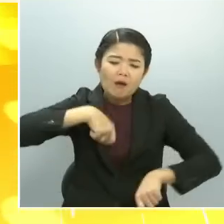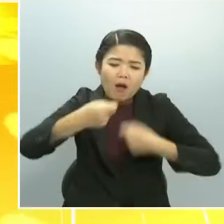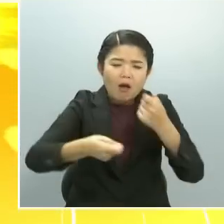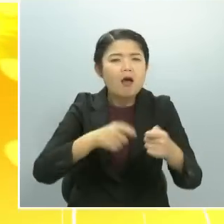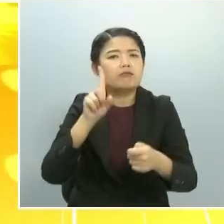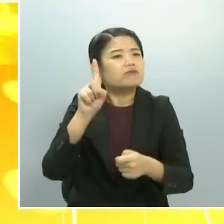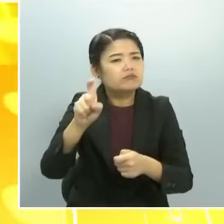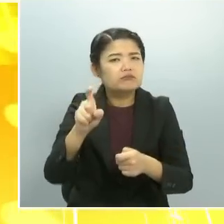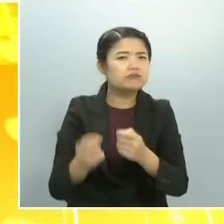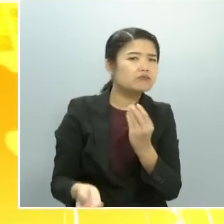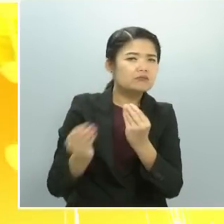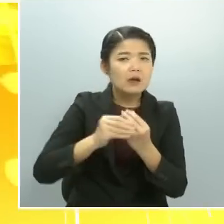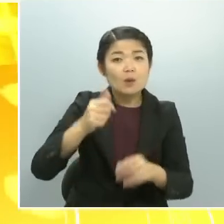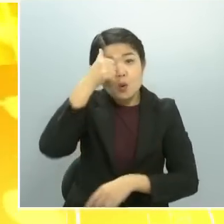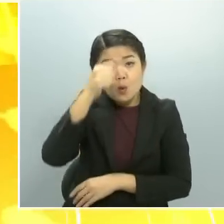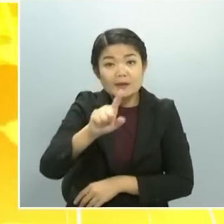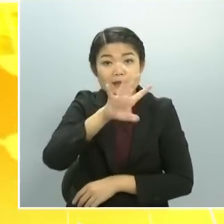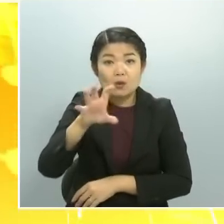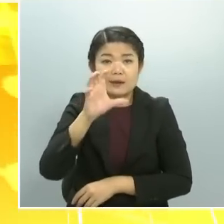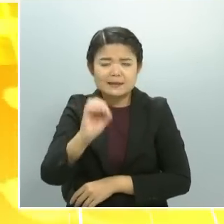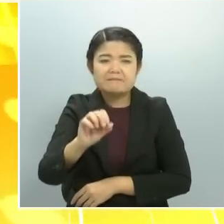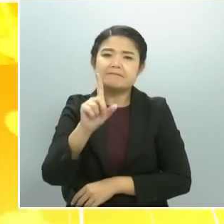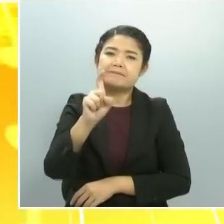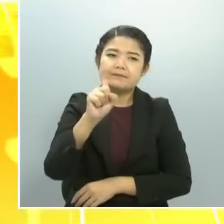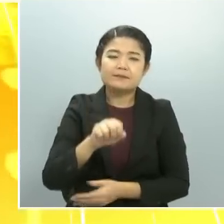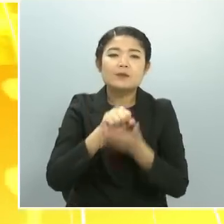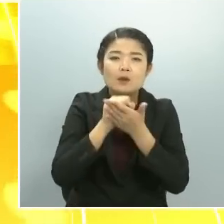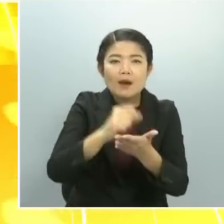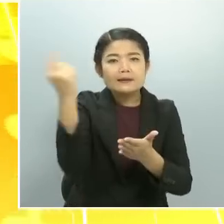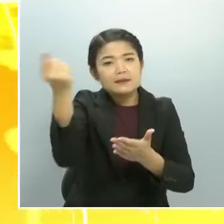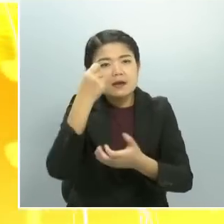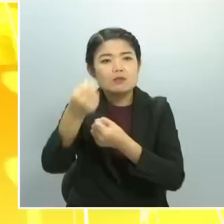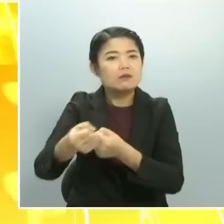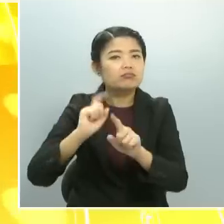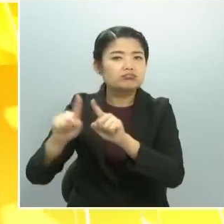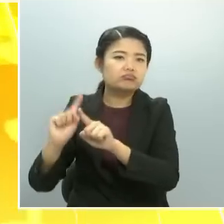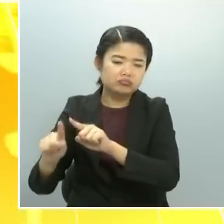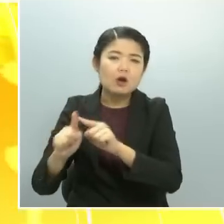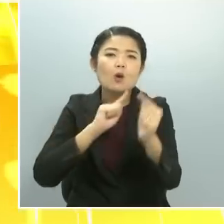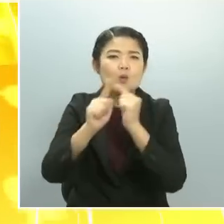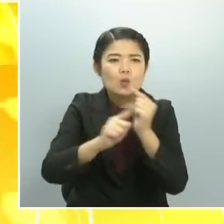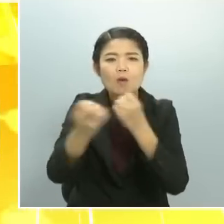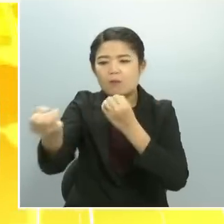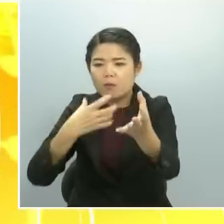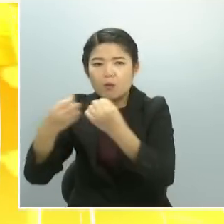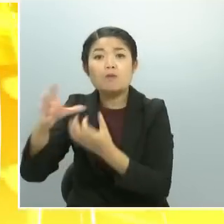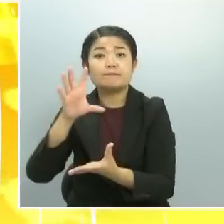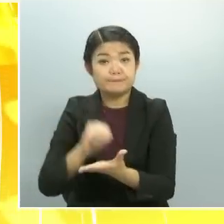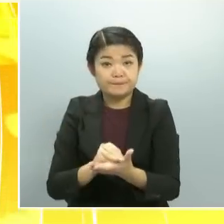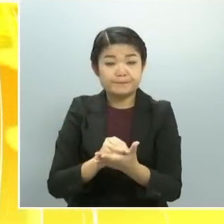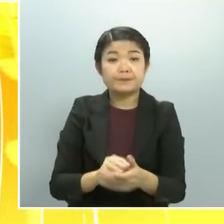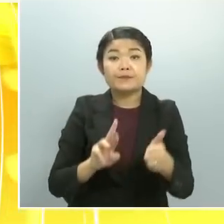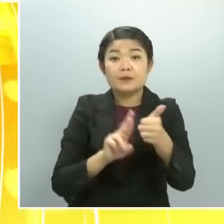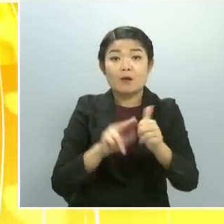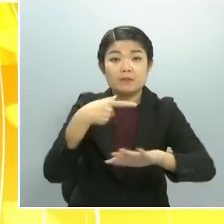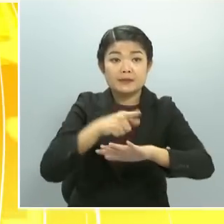จะขึ้นค่าจ้าง 450บาทภาคท่องเที่ยวภาคบริการภาคการเกษตรคุณพจน์อร่ามวัฒนานนท์รองประธาน